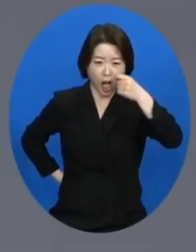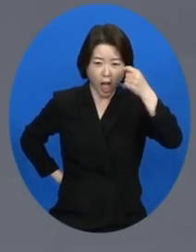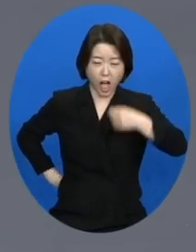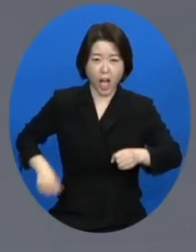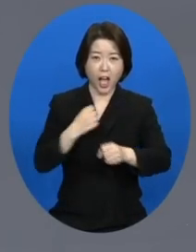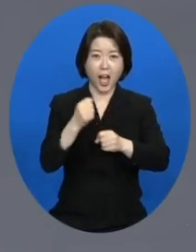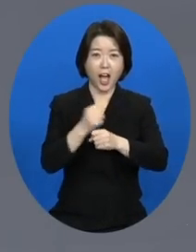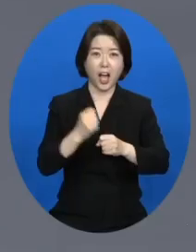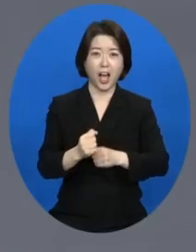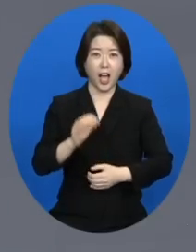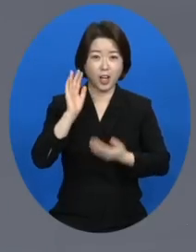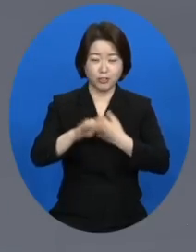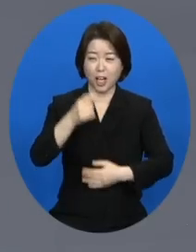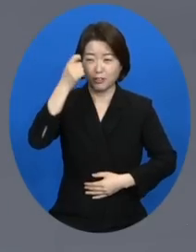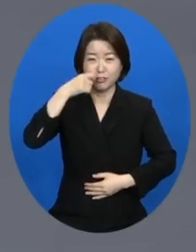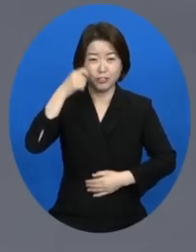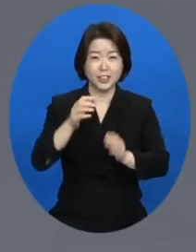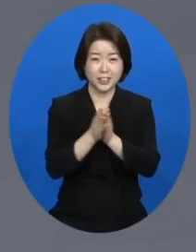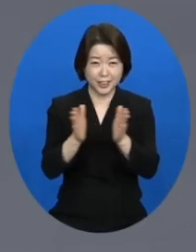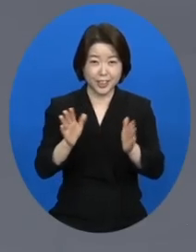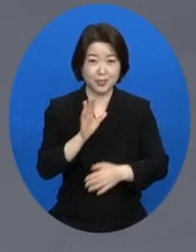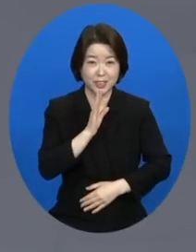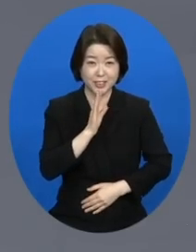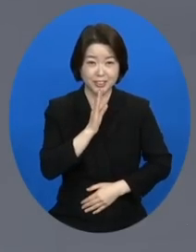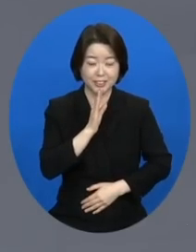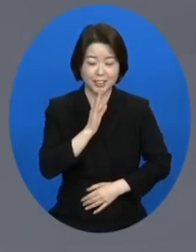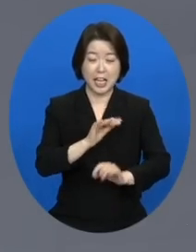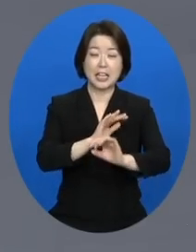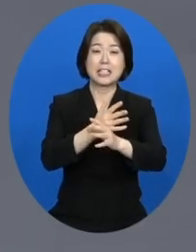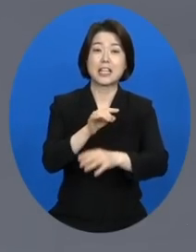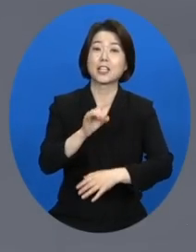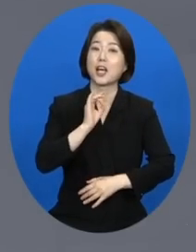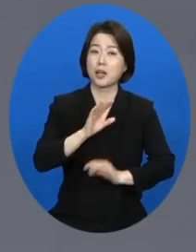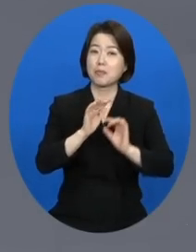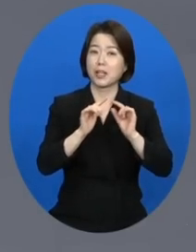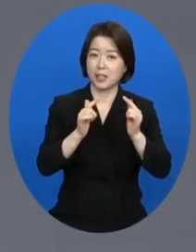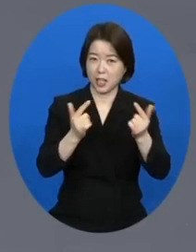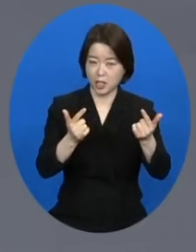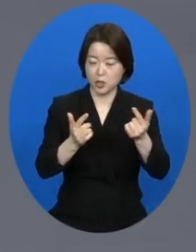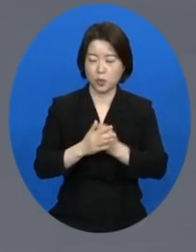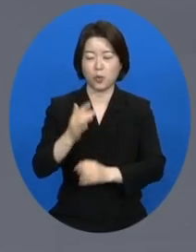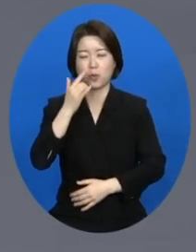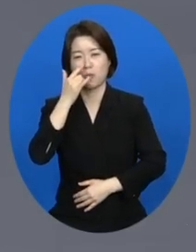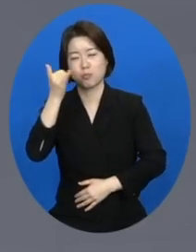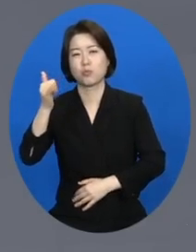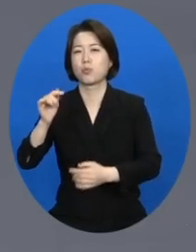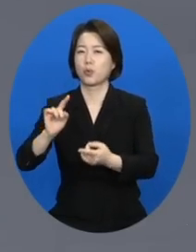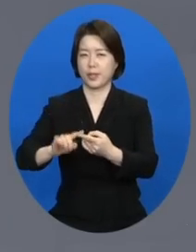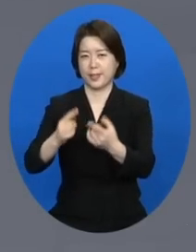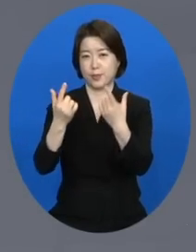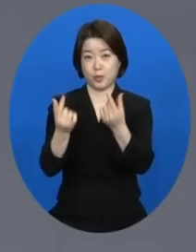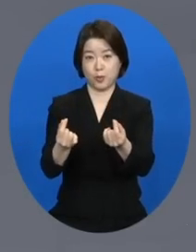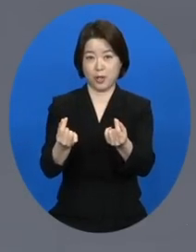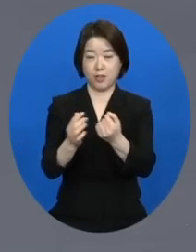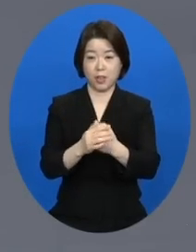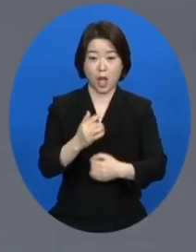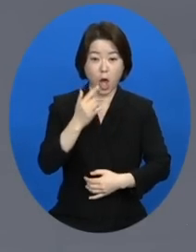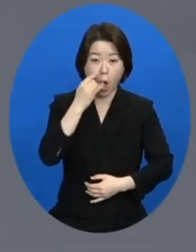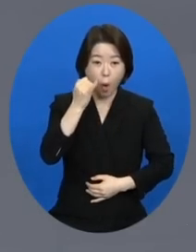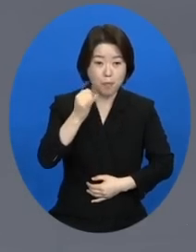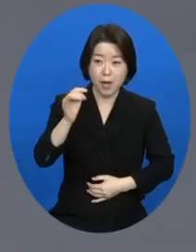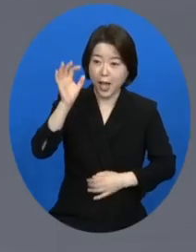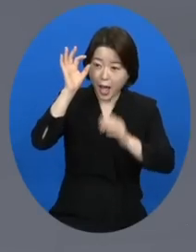하면서 심지어 나중에 울기 시작하죠. 장난감만이 아니고, 부모에 대한 것도 마찬가지입니다. 엄마가 눈에